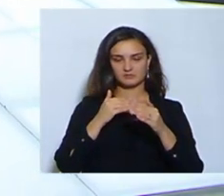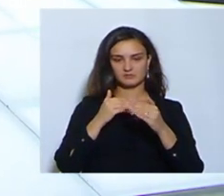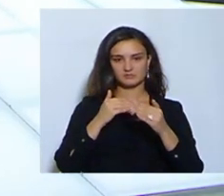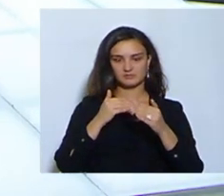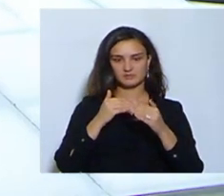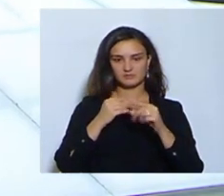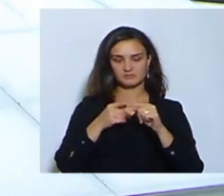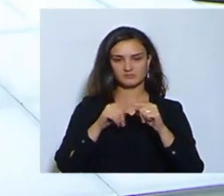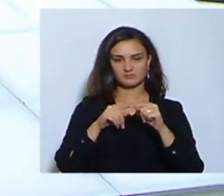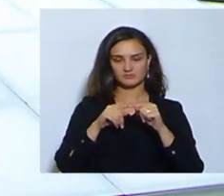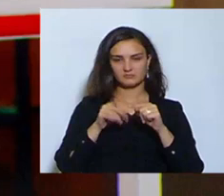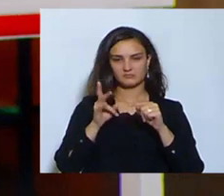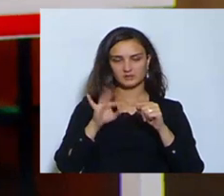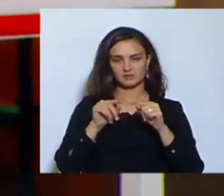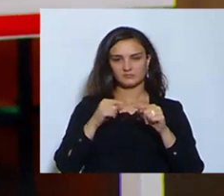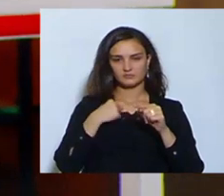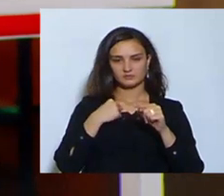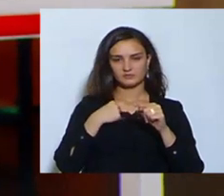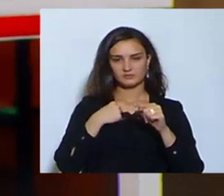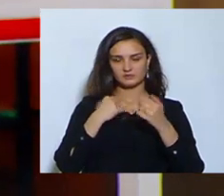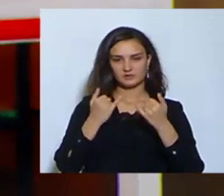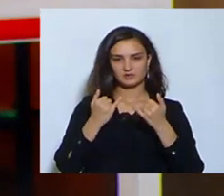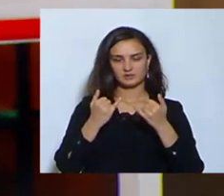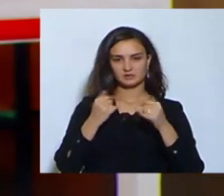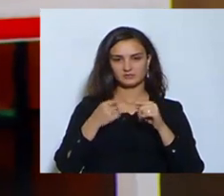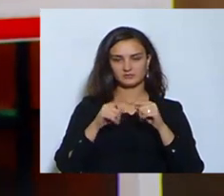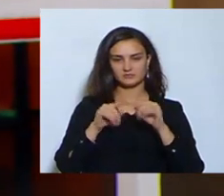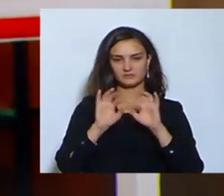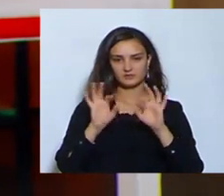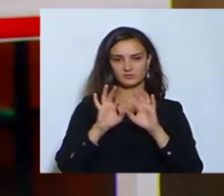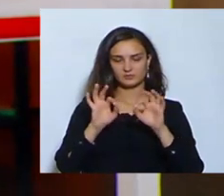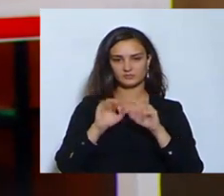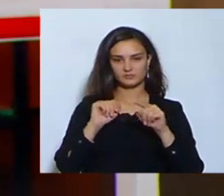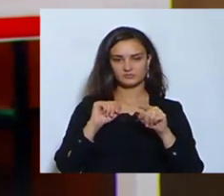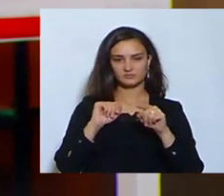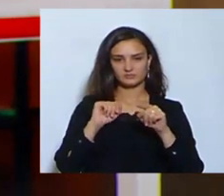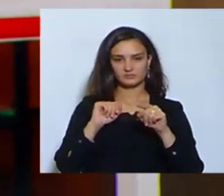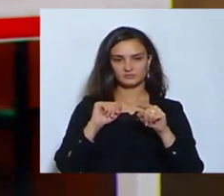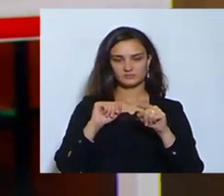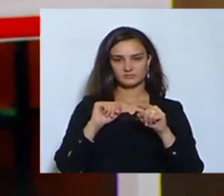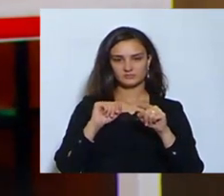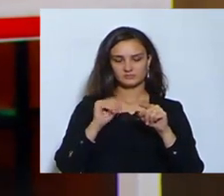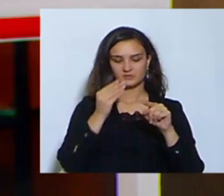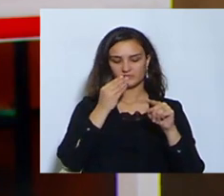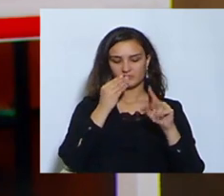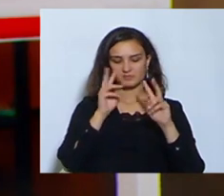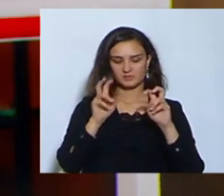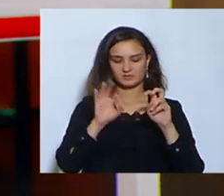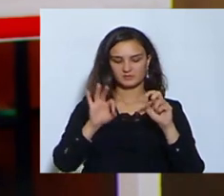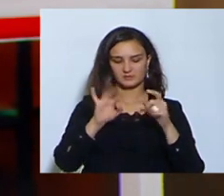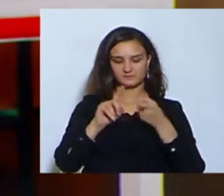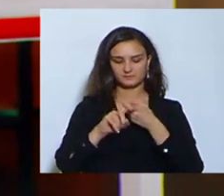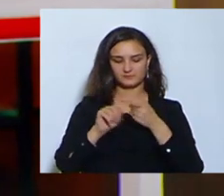თქვენს ტიტულებს, თუმცა ჩვენ დღეს რა კი საუბრობთ კვებით